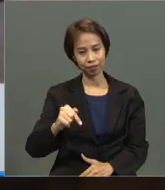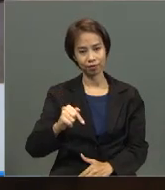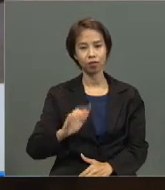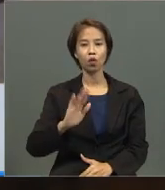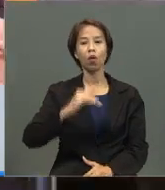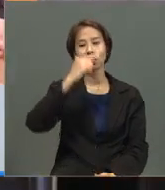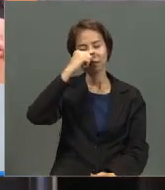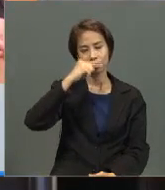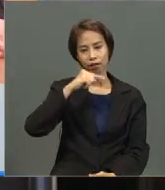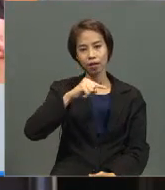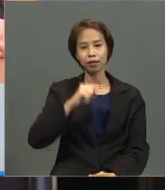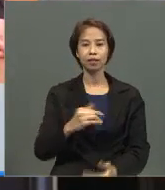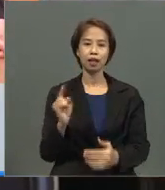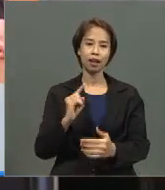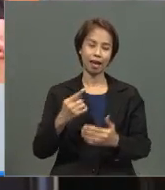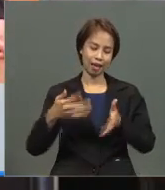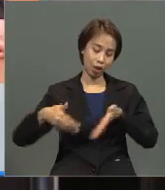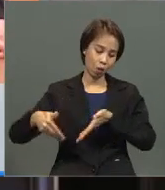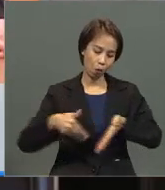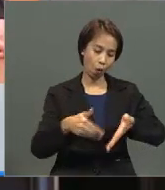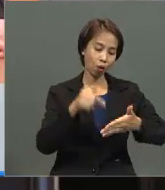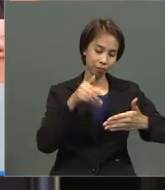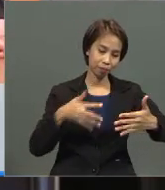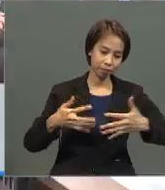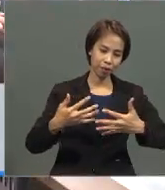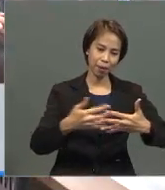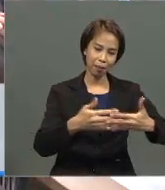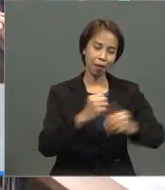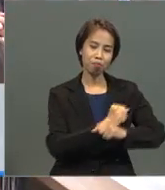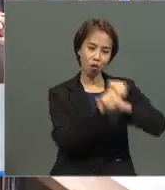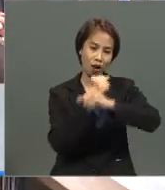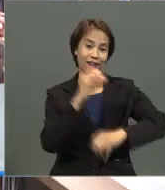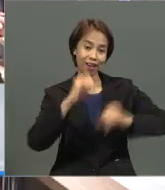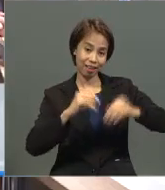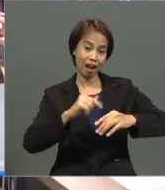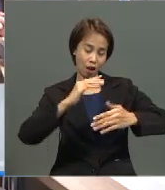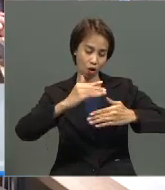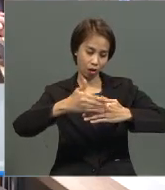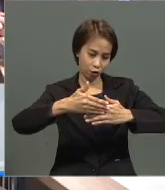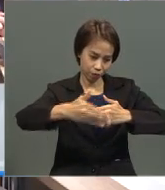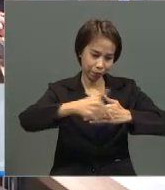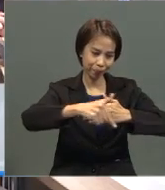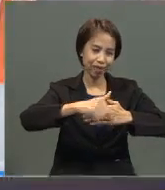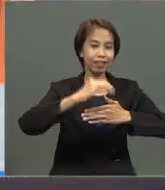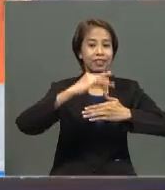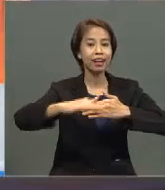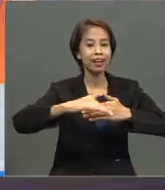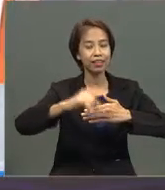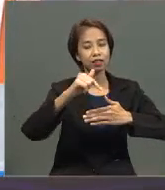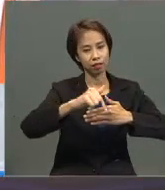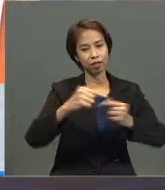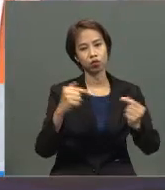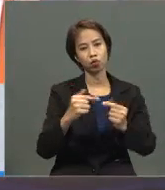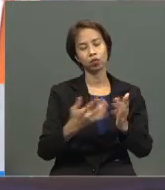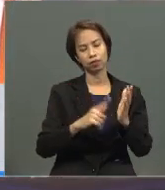แม่น้ำของประเทศไทยก่อนที่จะไหลลงสู่ทะเลโดยจะมีการติดตั้งอยู่ที่บริเวณปากแม่น้ำเจ้าพระยาจังหวัดสมุทรป